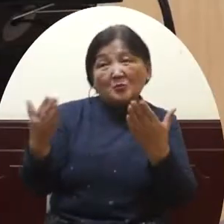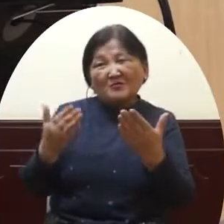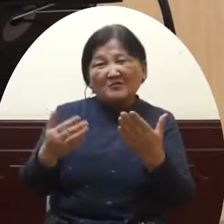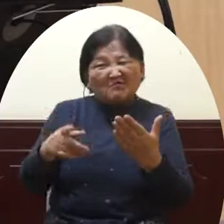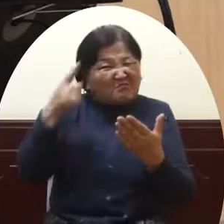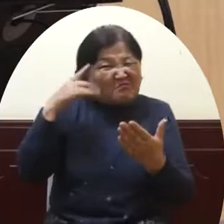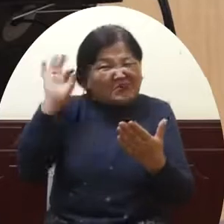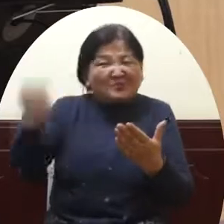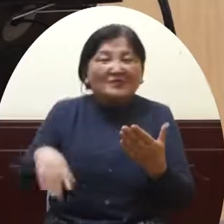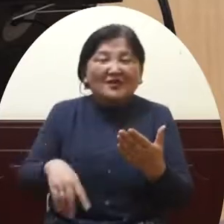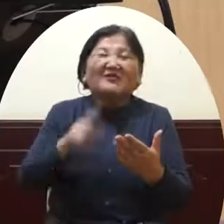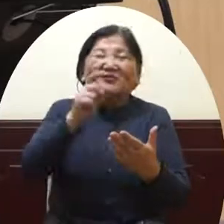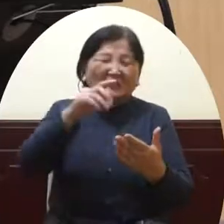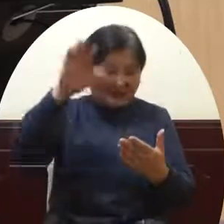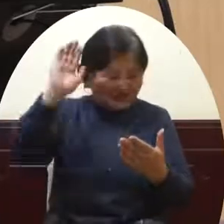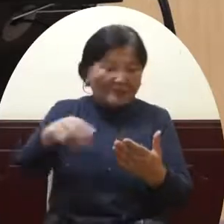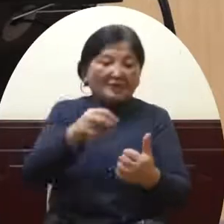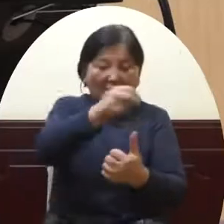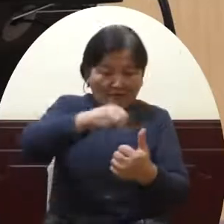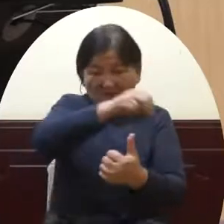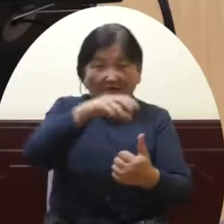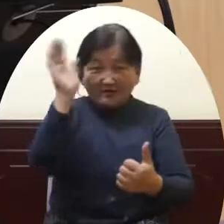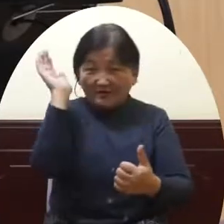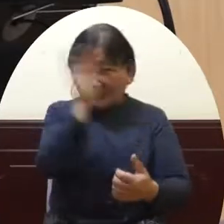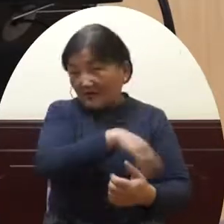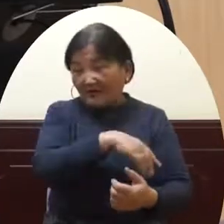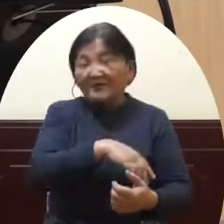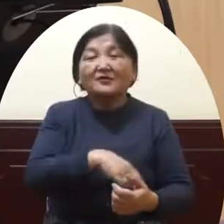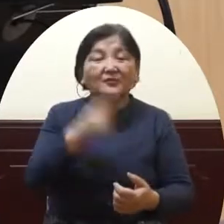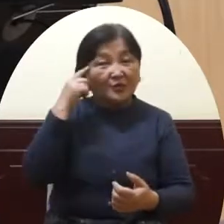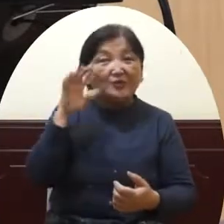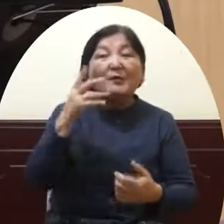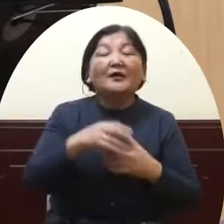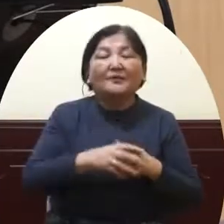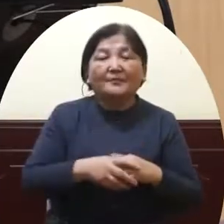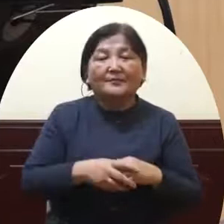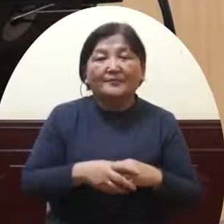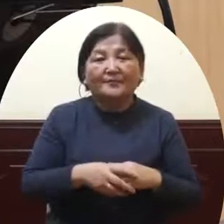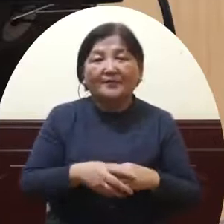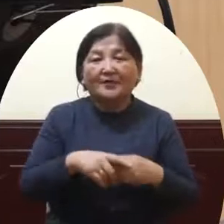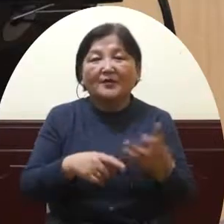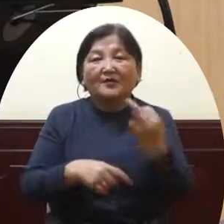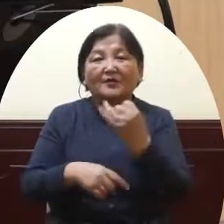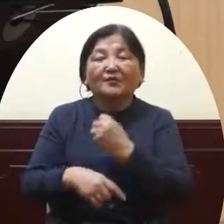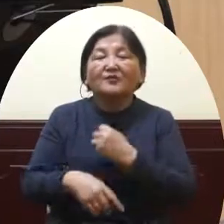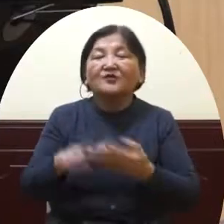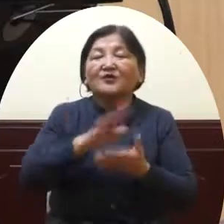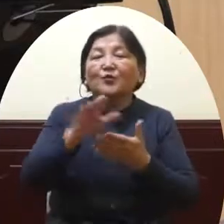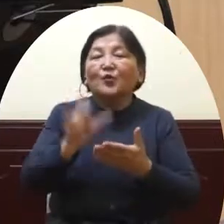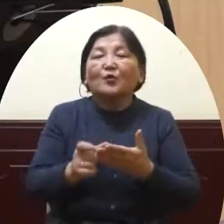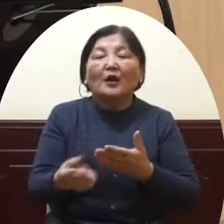сонгоно. Сонгогчдын зүгээр бихаврыг би төсөөлж шүү дээ. Тэр ийм тохиолдолд их олон шинэ хүн гарч ирч чадахгүй